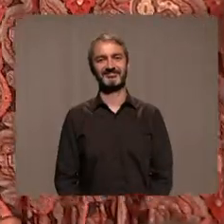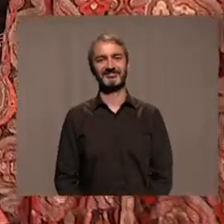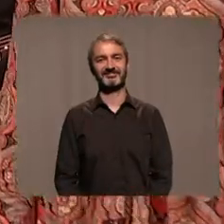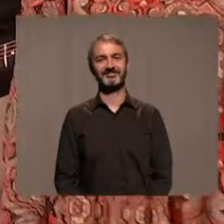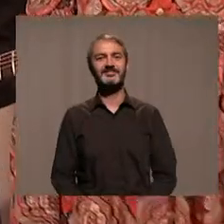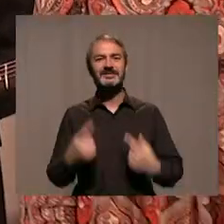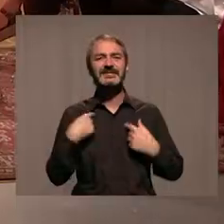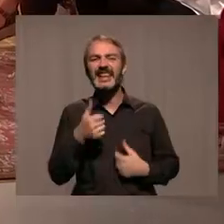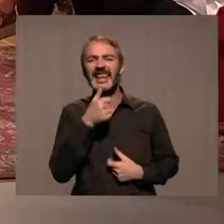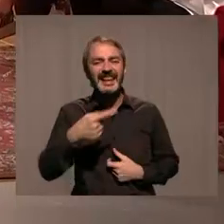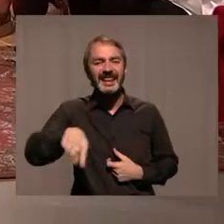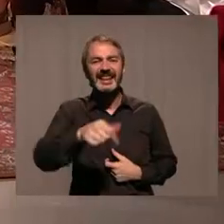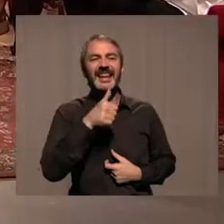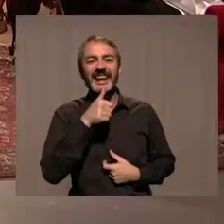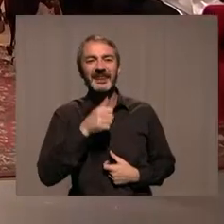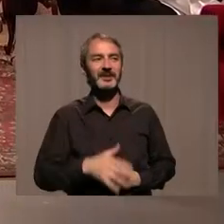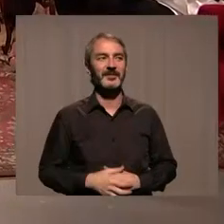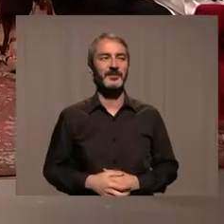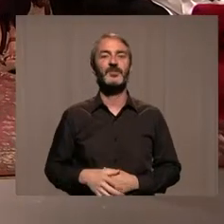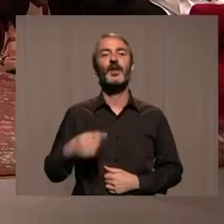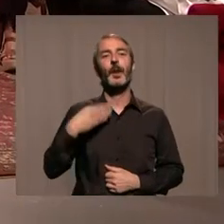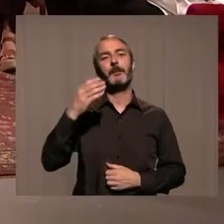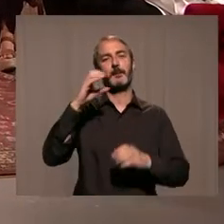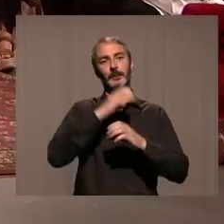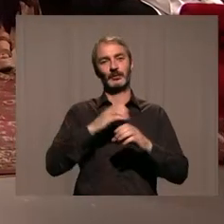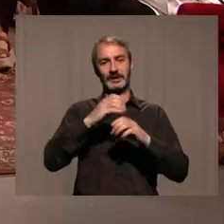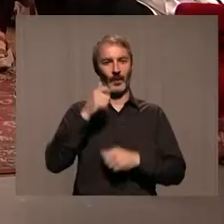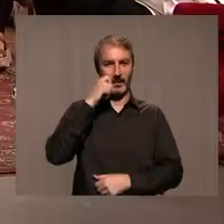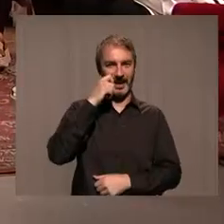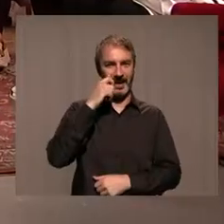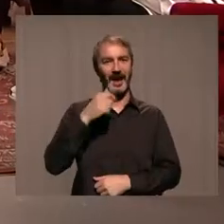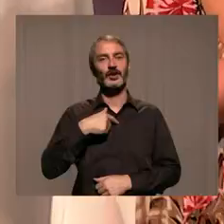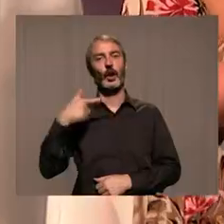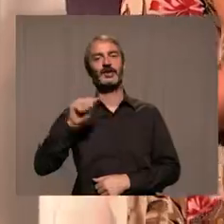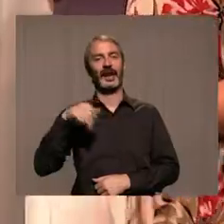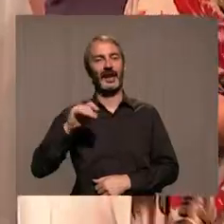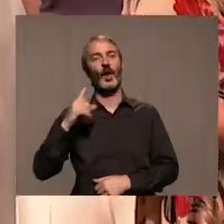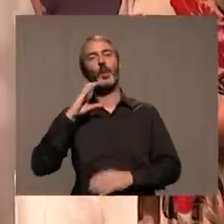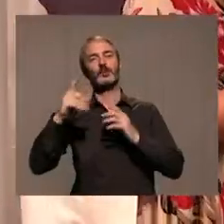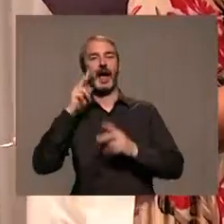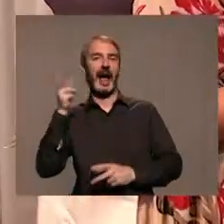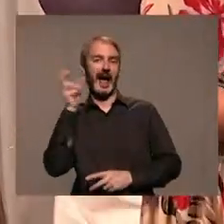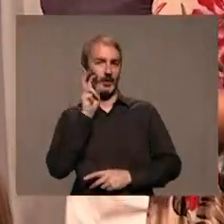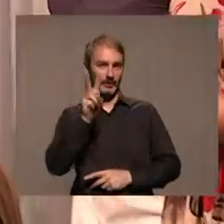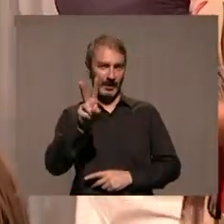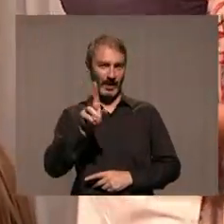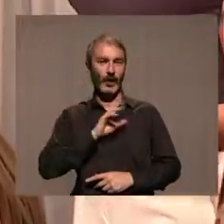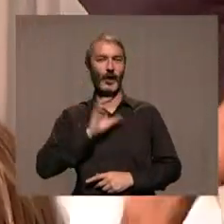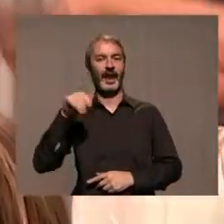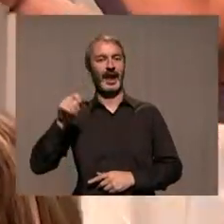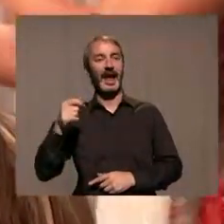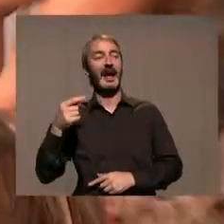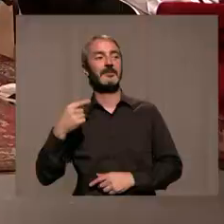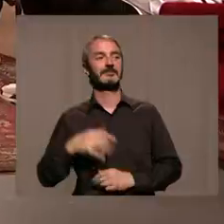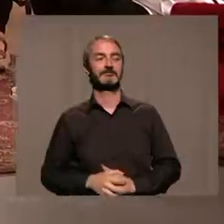Què tal, qui sou? Jo soc Ventura, de Biologia Humana. Jo soc el Gerard Gil, de Comunicació Visual. Jo, l'Aina Galvany, d'Humanitats.